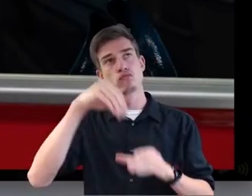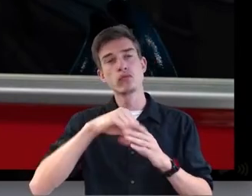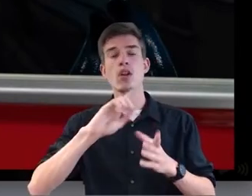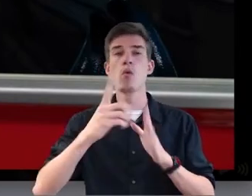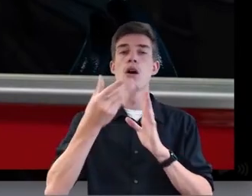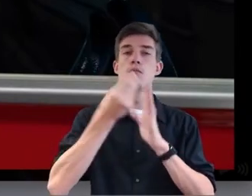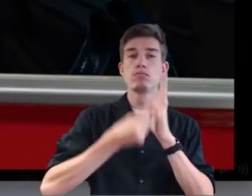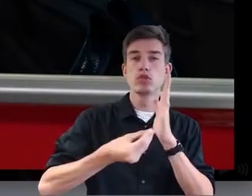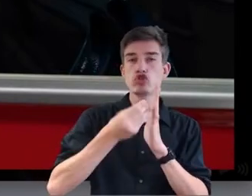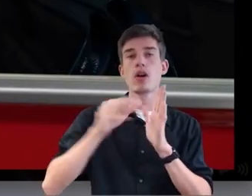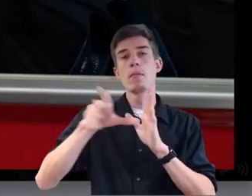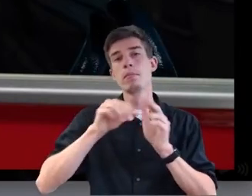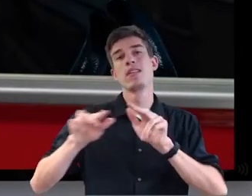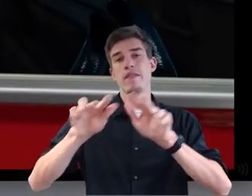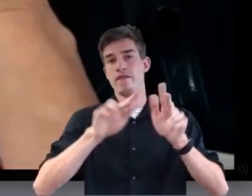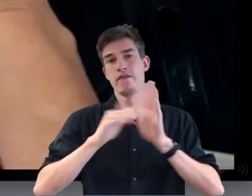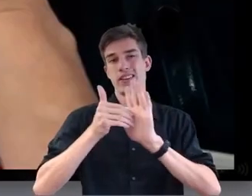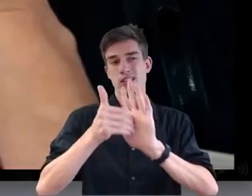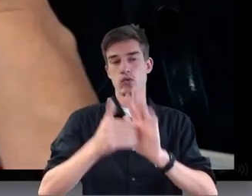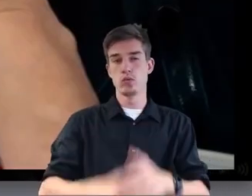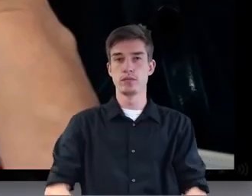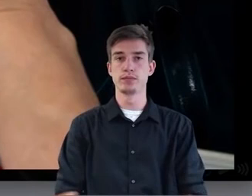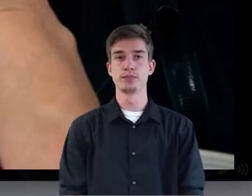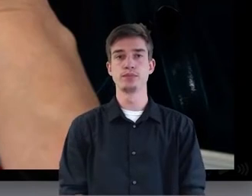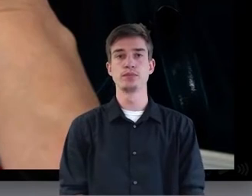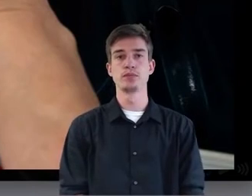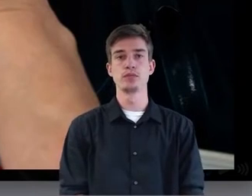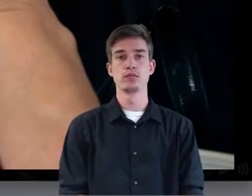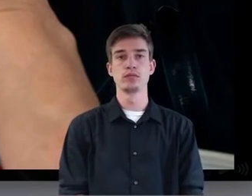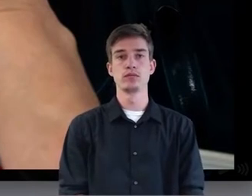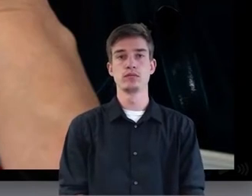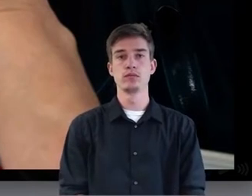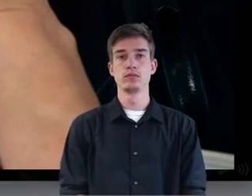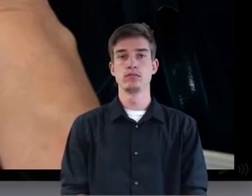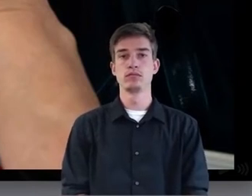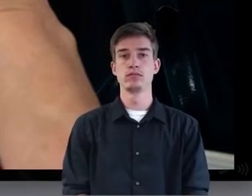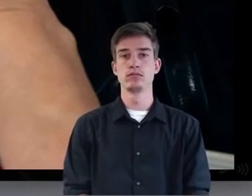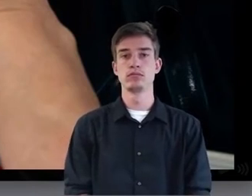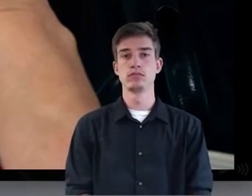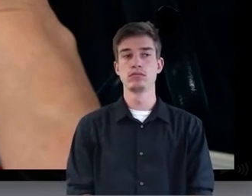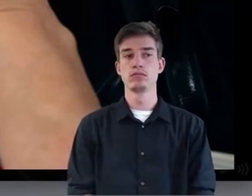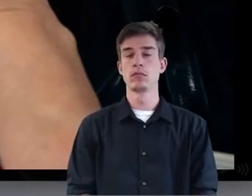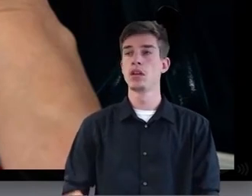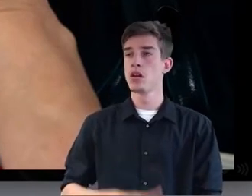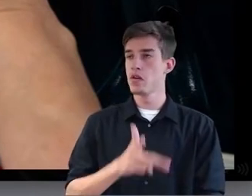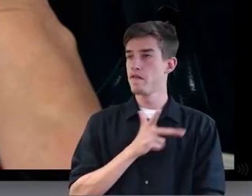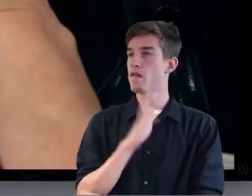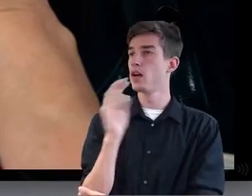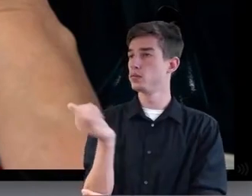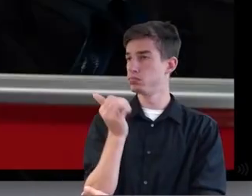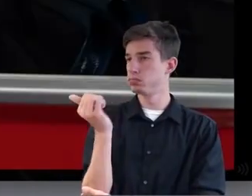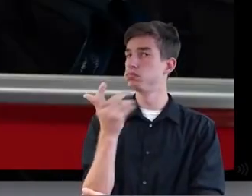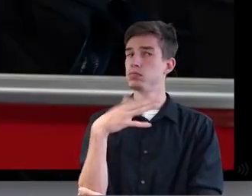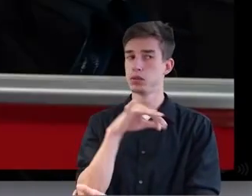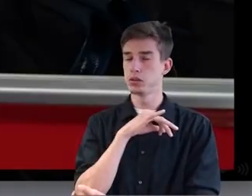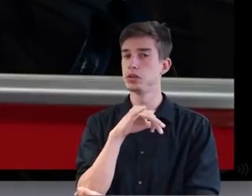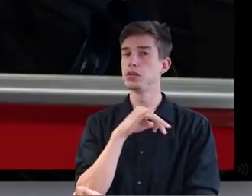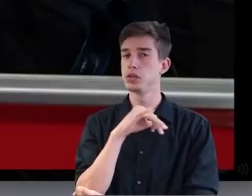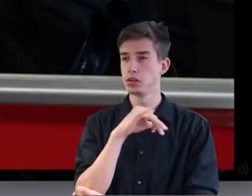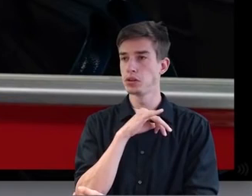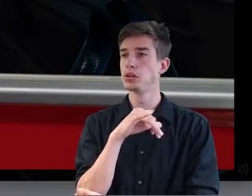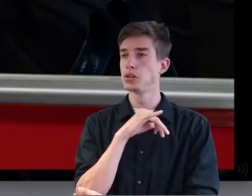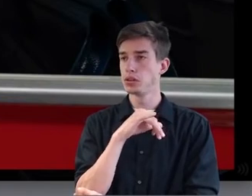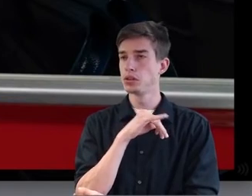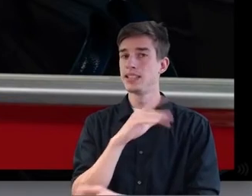eines Videos. Das ist absolut großartig und ich glaube, wenn ich so als